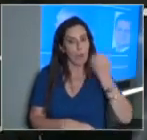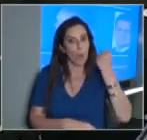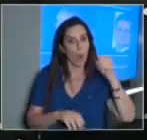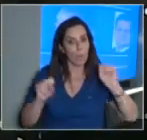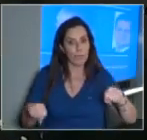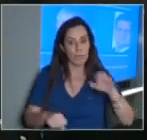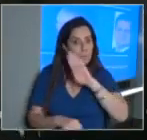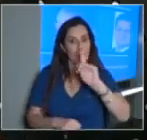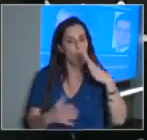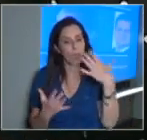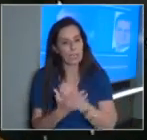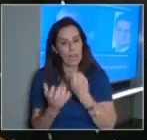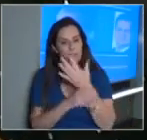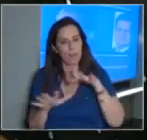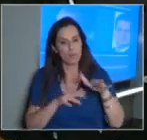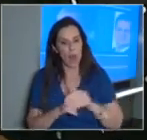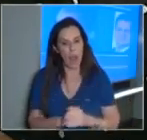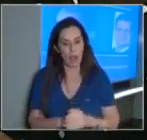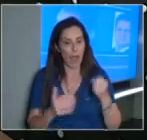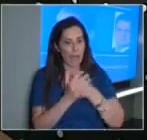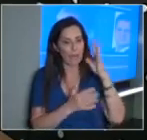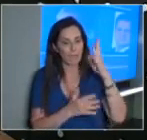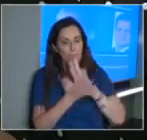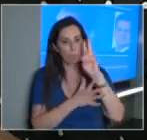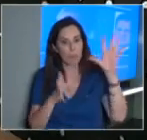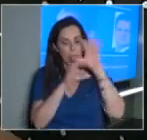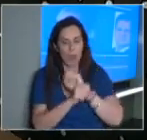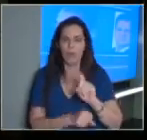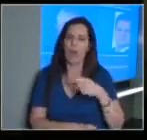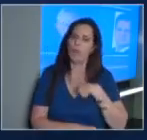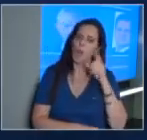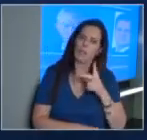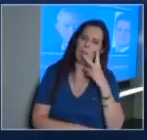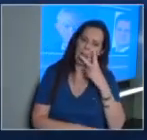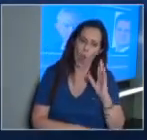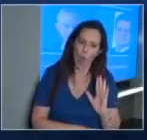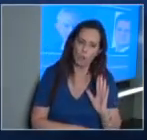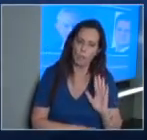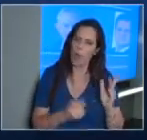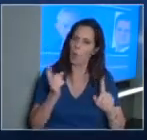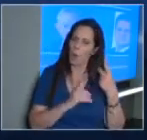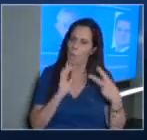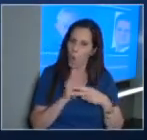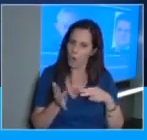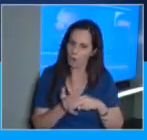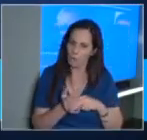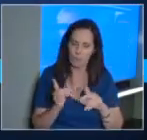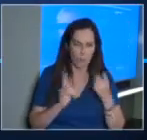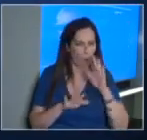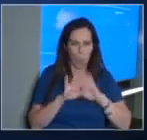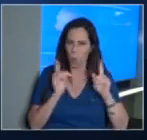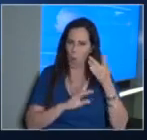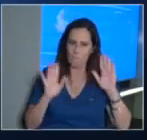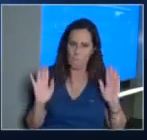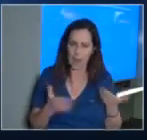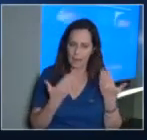אם נתניהו לא יצליח להרכיב את הממשלה עד יום רביעי בחצות? אנחנו צריכים לראות את ההתפתחויות הפוליטיות, הן קורות די מהר,